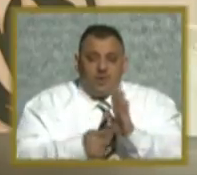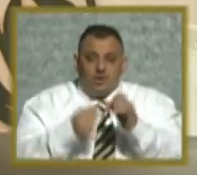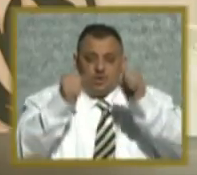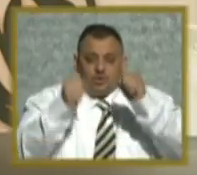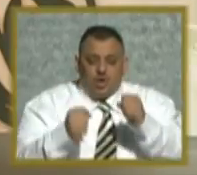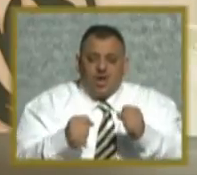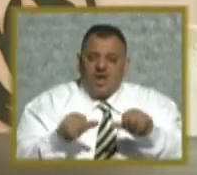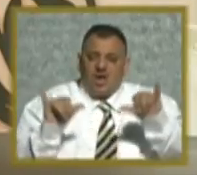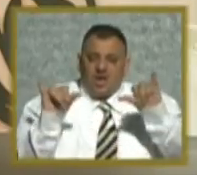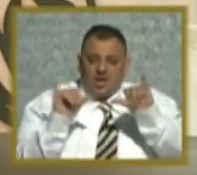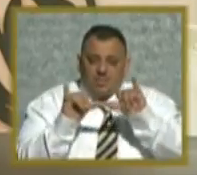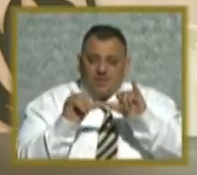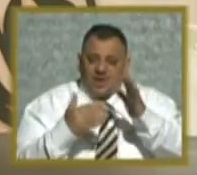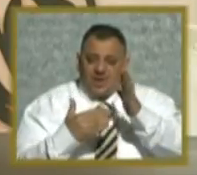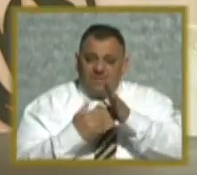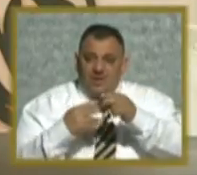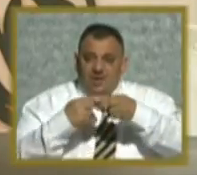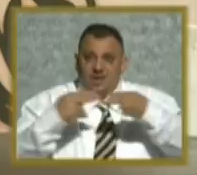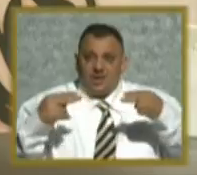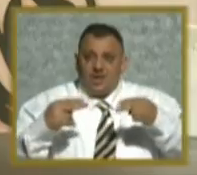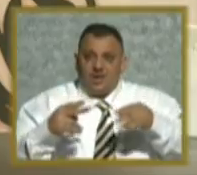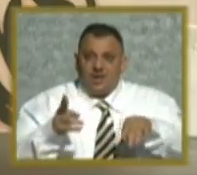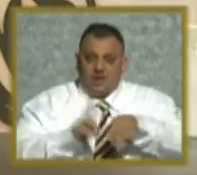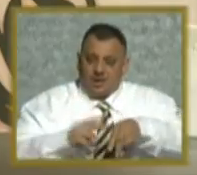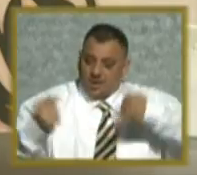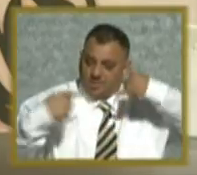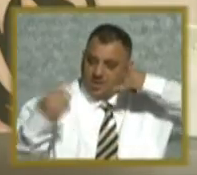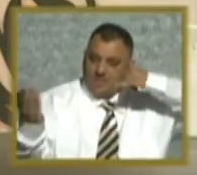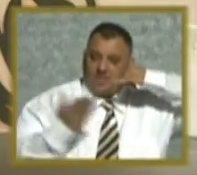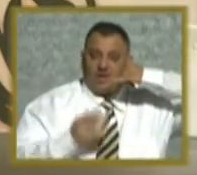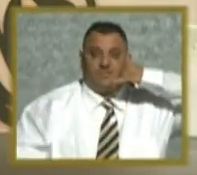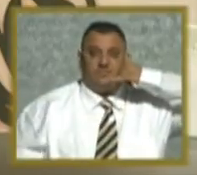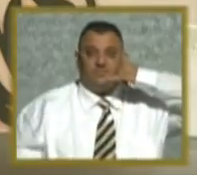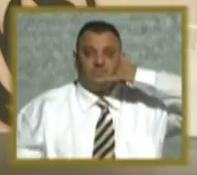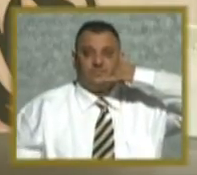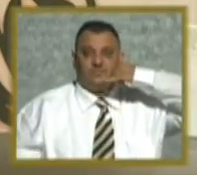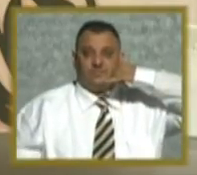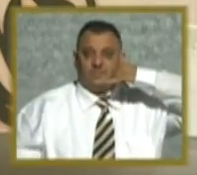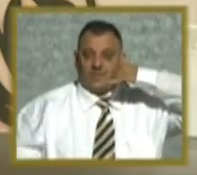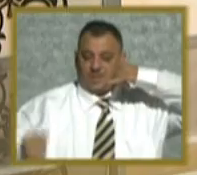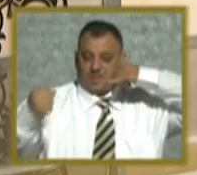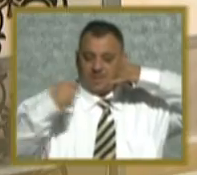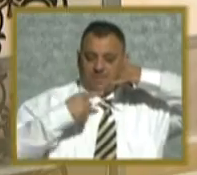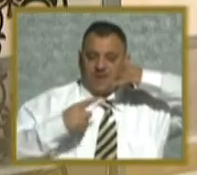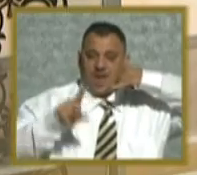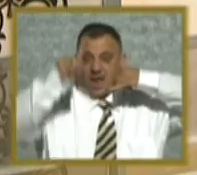كثير من الناس يشكون، لكن اسمحوا لي الآن أخذ بعض الأسئلة ثم أعود إليكم. تفضل أخوي محمد من